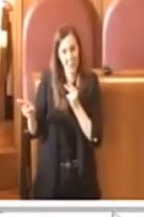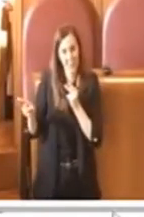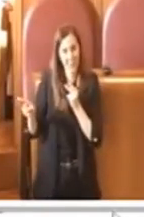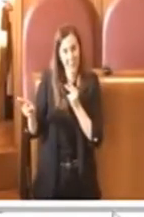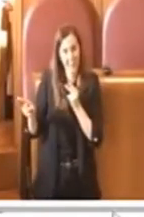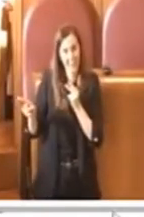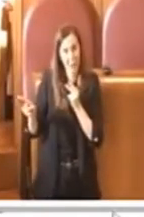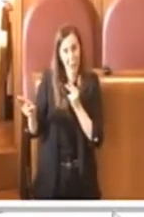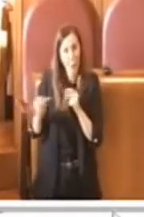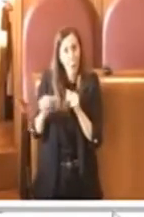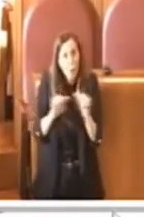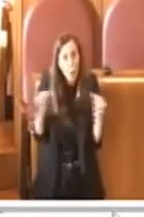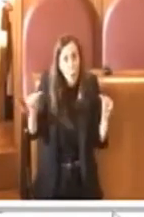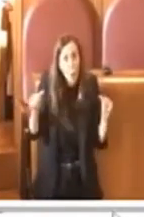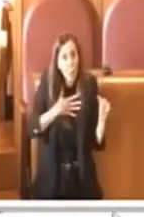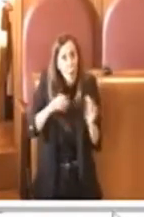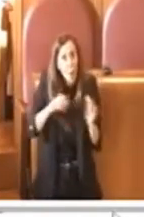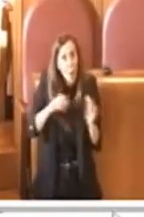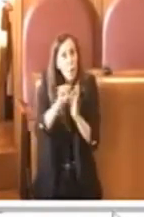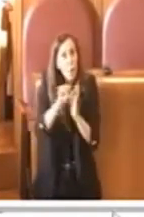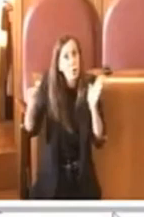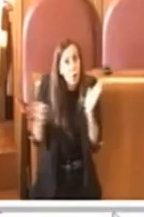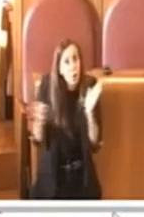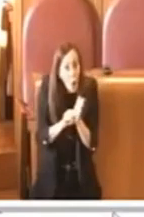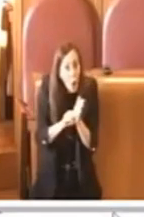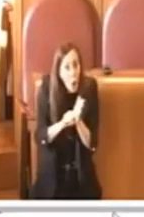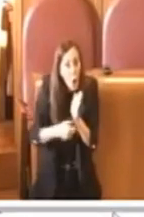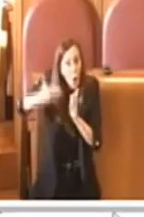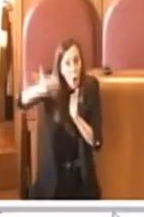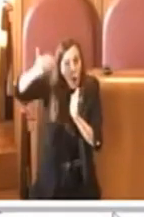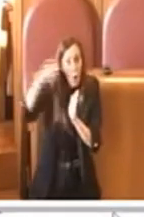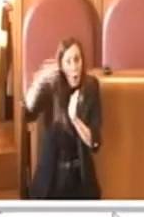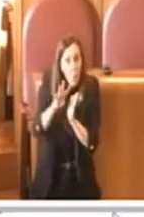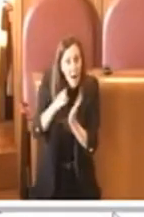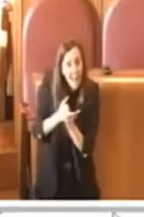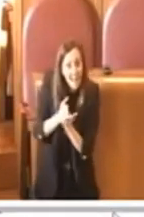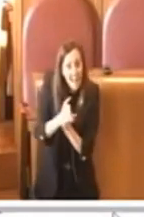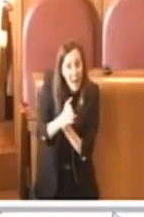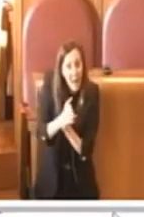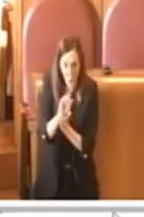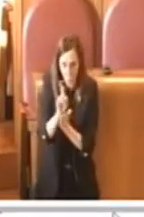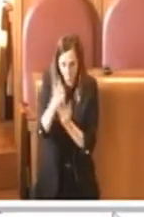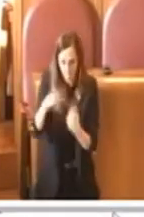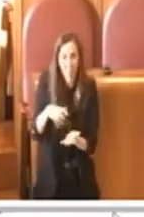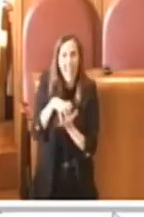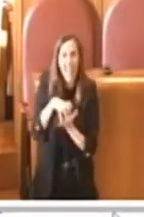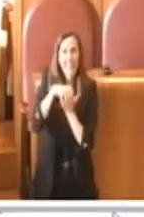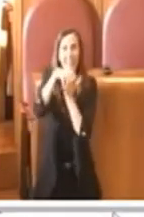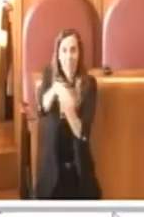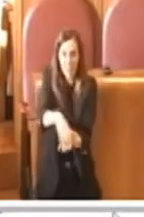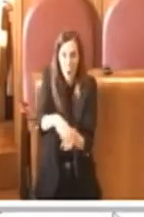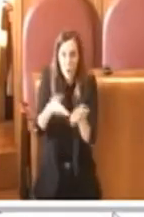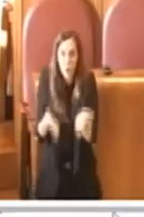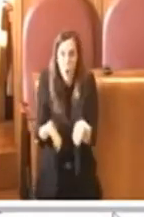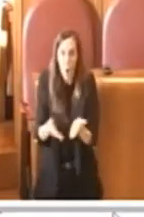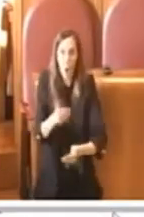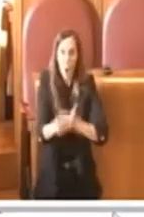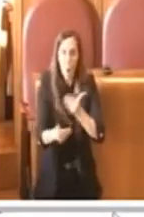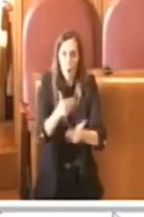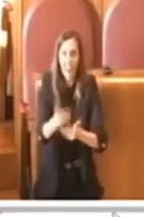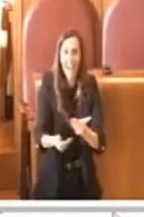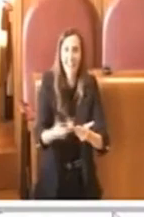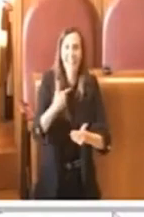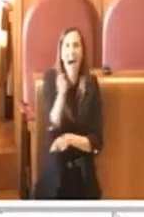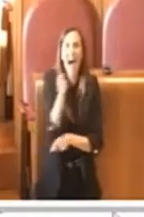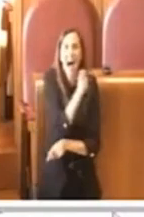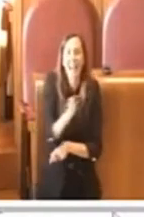soltanto naturalmente del patrimonio storico, cioè quello risalente dei 40 anni, ma anche quello di deposito e di quello corrente, sia in formato